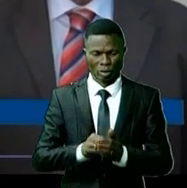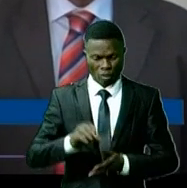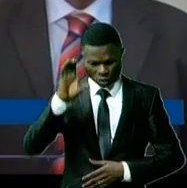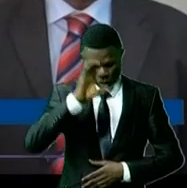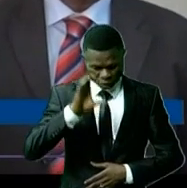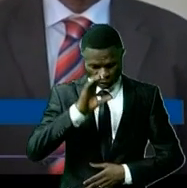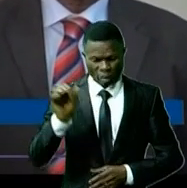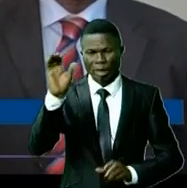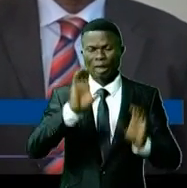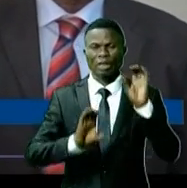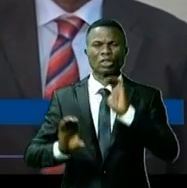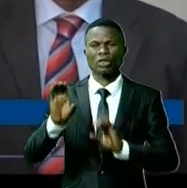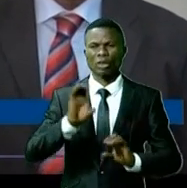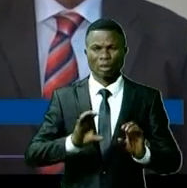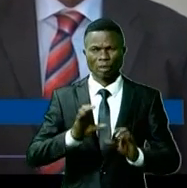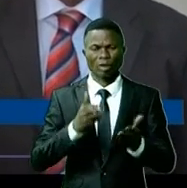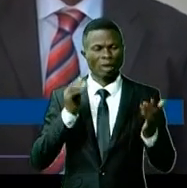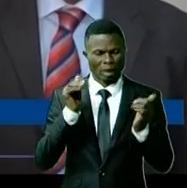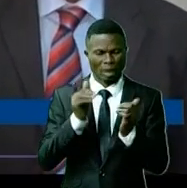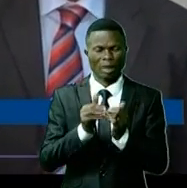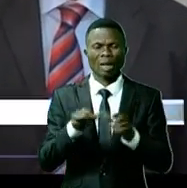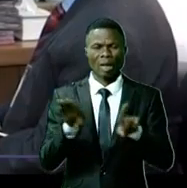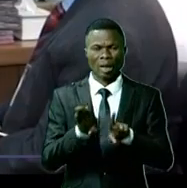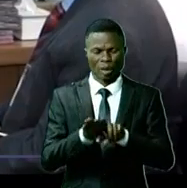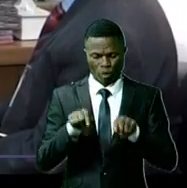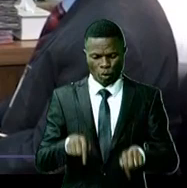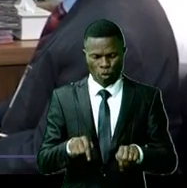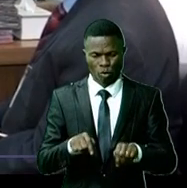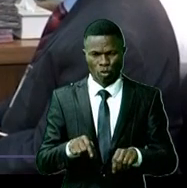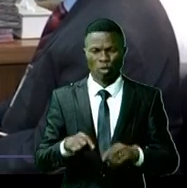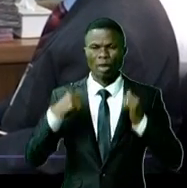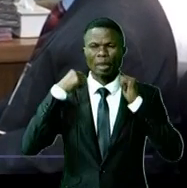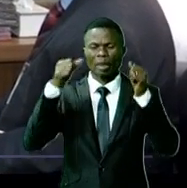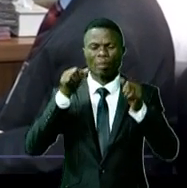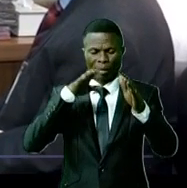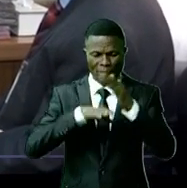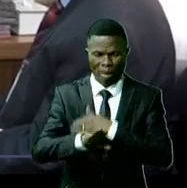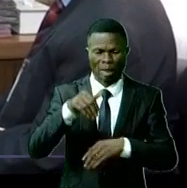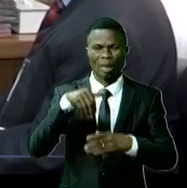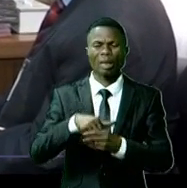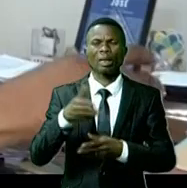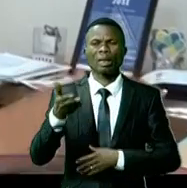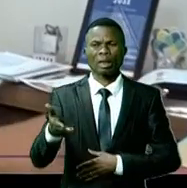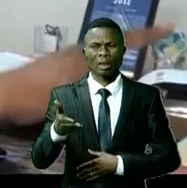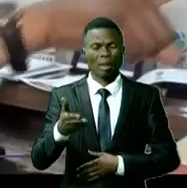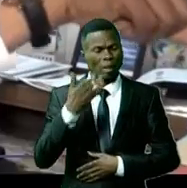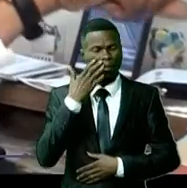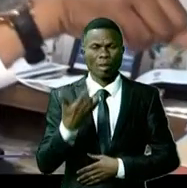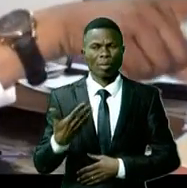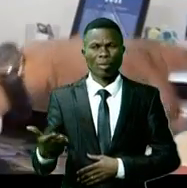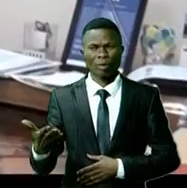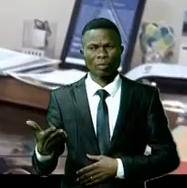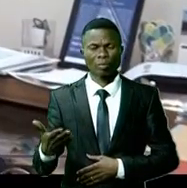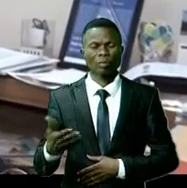Ituri. Ils ont été envahis, c'est tenu par les rebelles qui sont en Ituri. Malheureusement, dans le